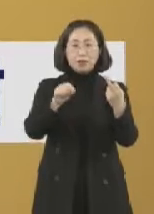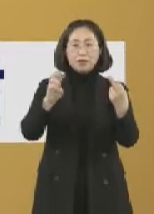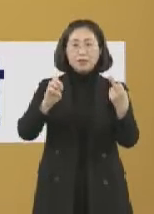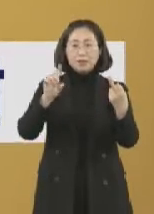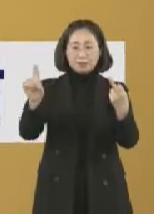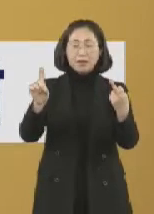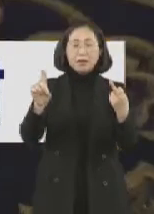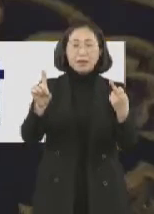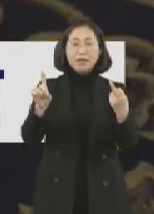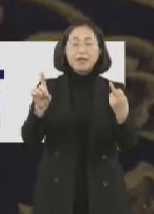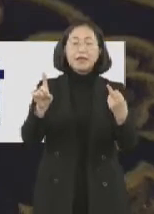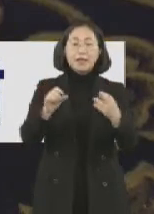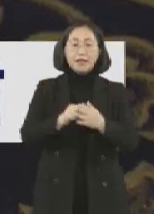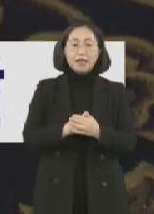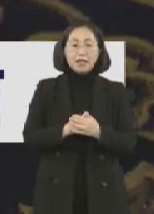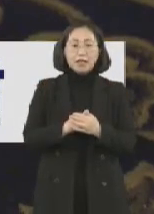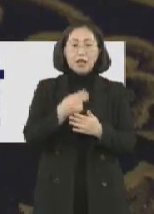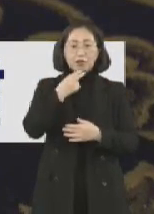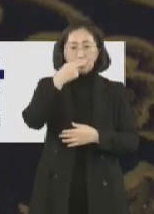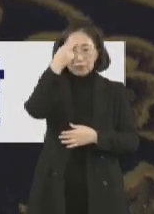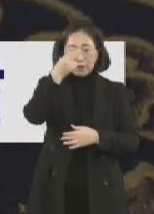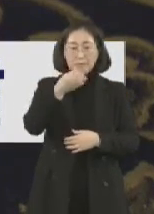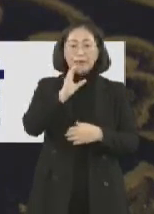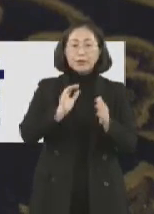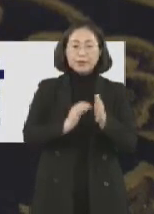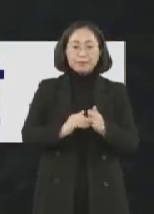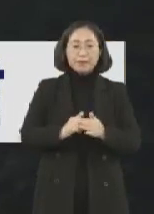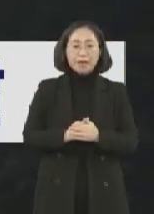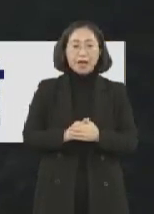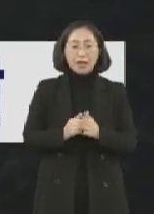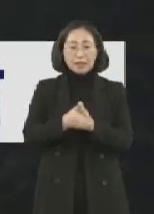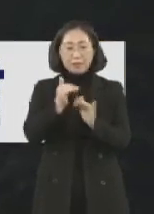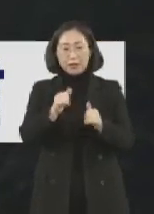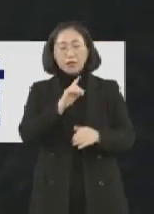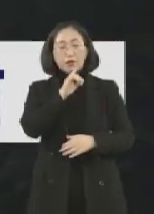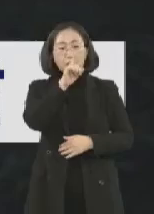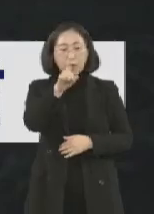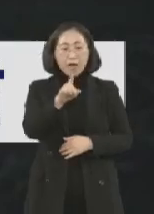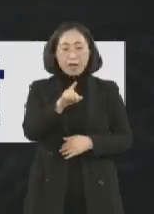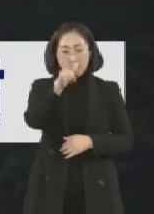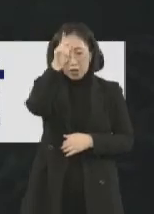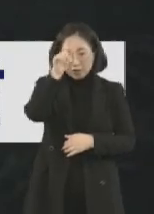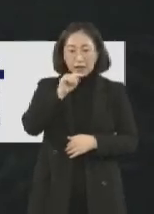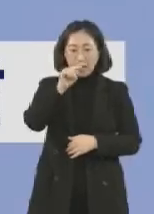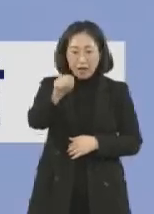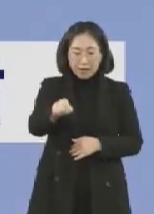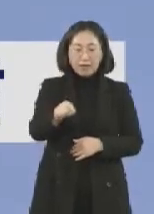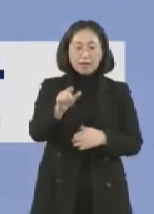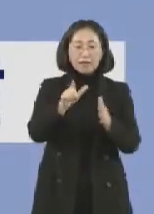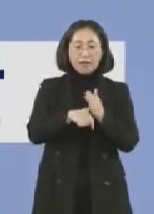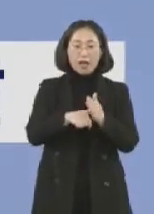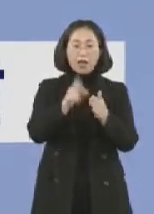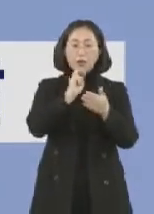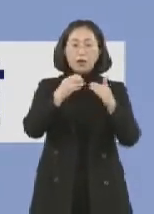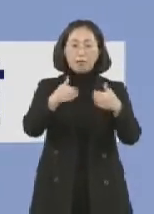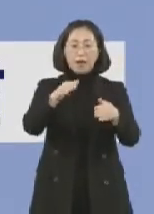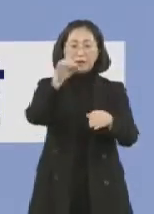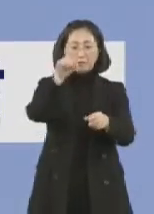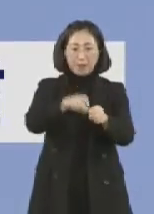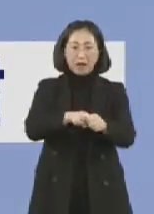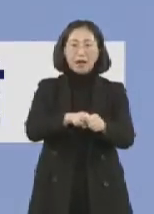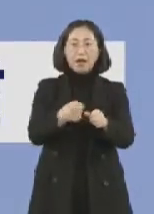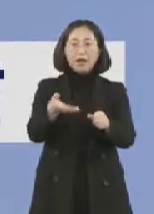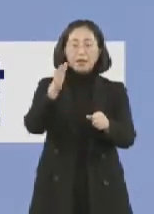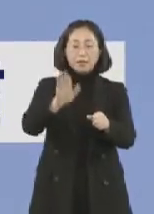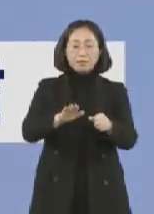노래방에서 술을 마셨습니다 10인 신고를 받은 보령시 와 경찰이 현장에 도착했을 때 노래방 문은 닫혀 있었지만